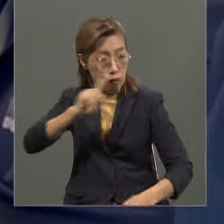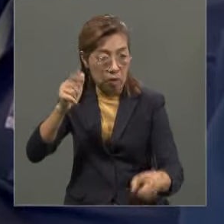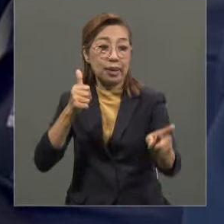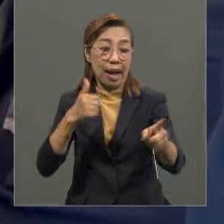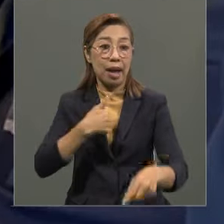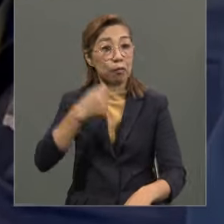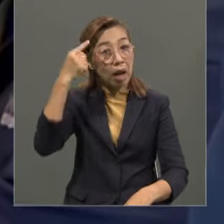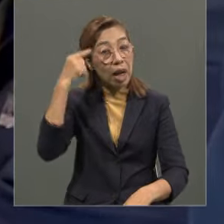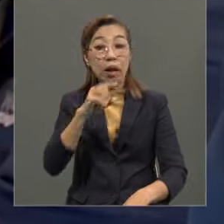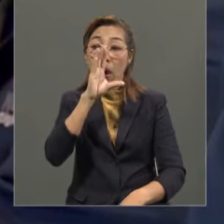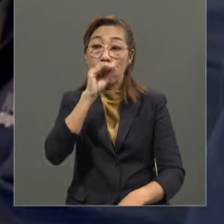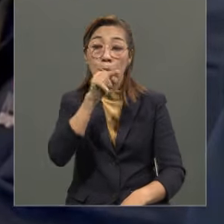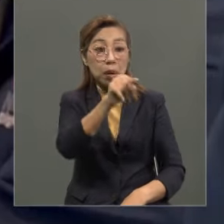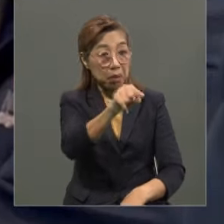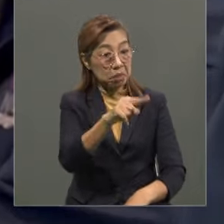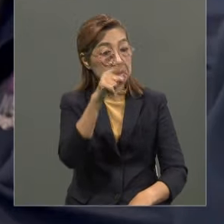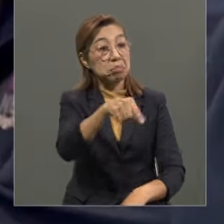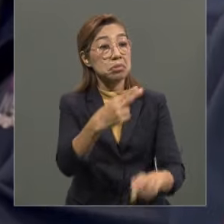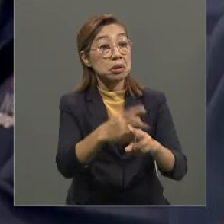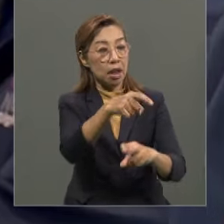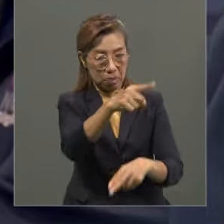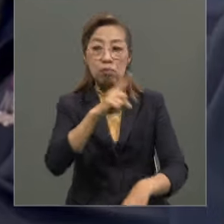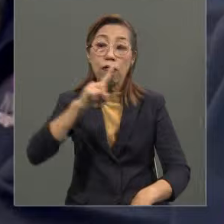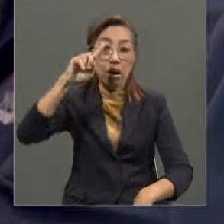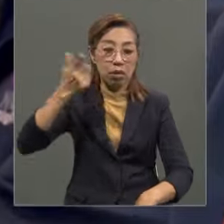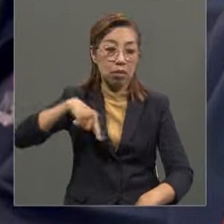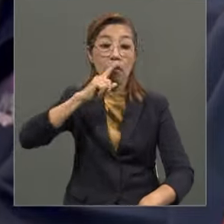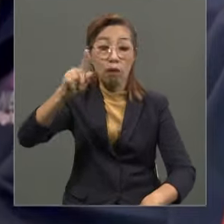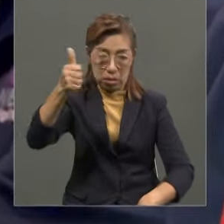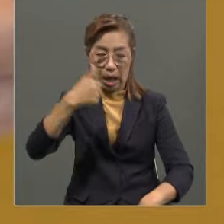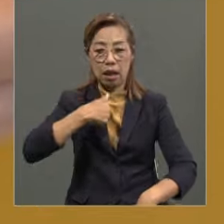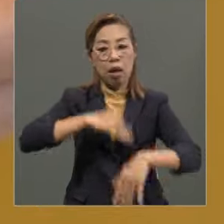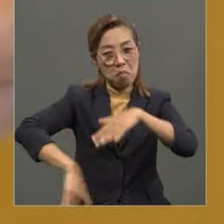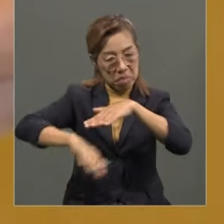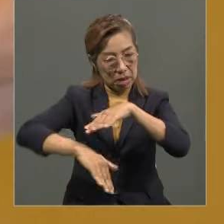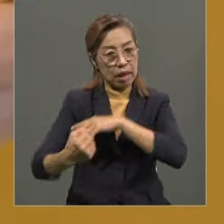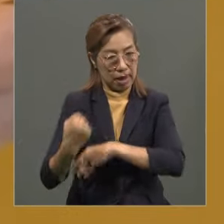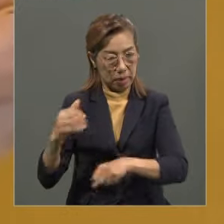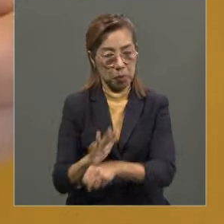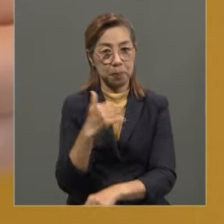จากมีพยานหลักฐานแน่นหนาพอครับที่จะสามารถเอาผิดกับพิธีกรคนดังกล่าวได้